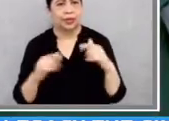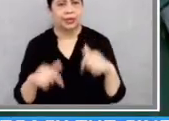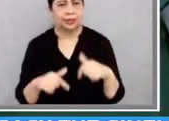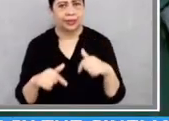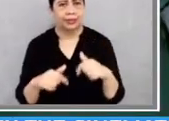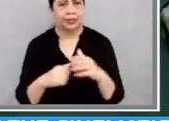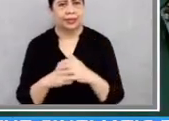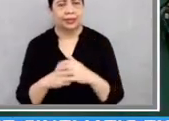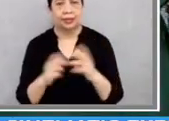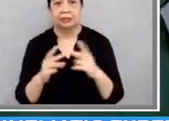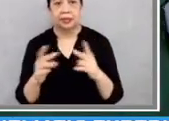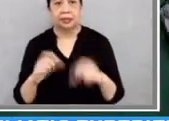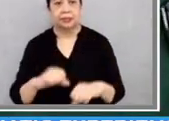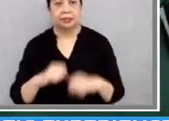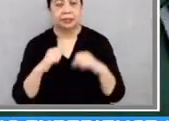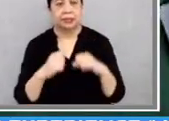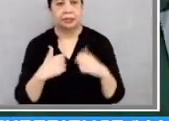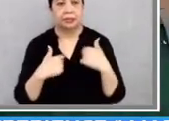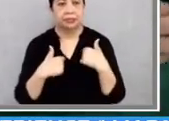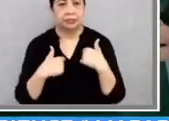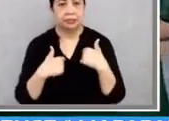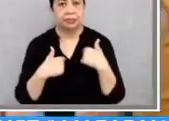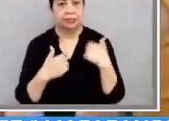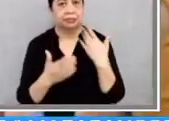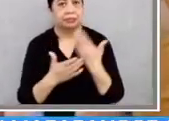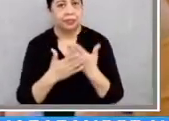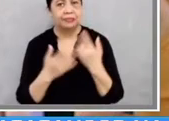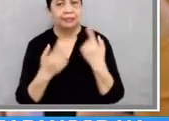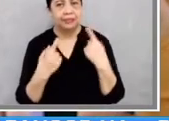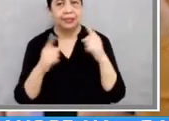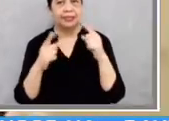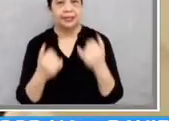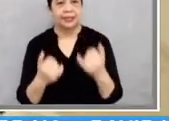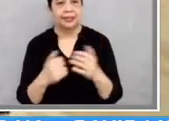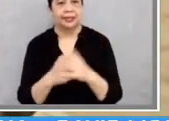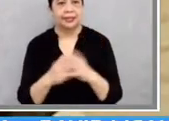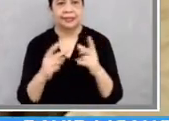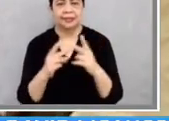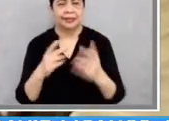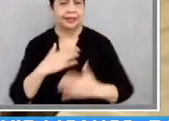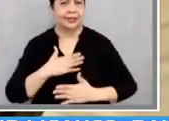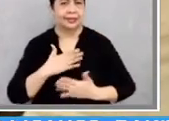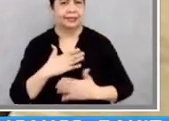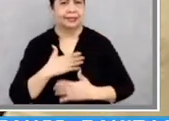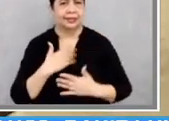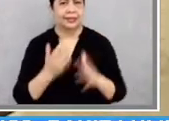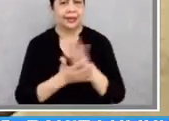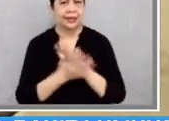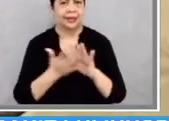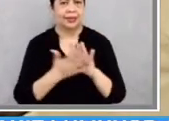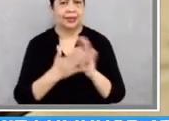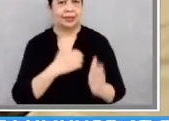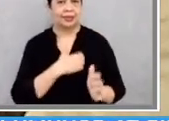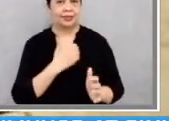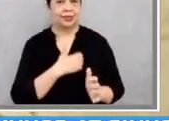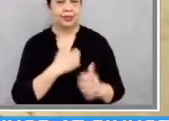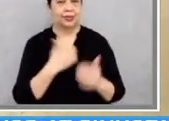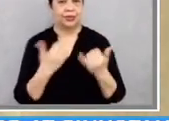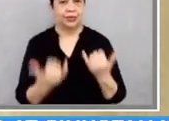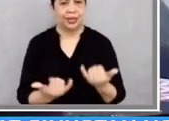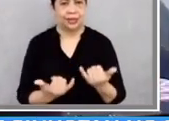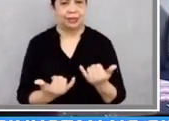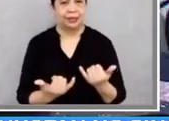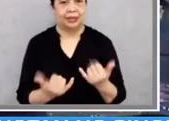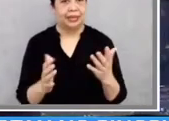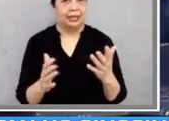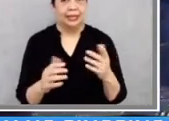proud ako na umabot kami sa ganitong point. Super saya ko po talaga. Yung halo-halong emosyon ko ngayon, parang hindi ko